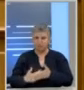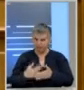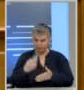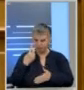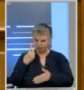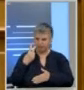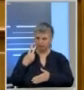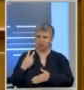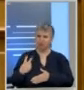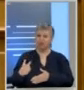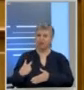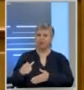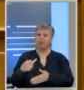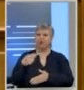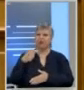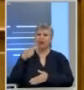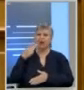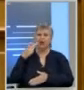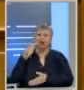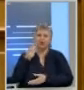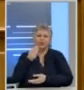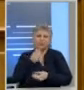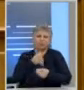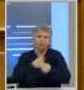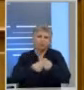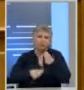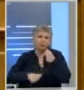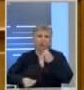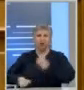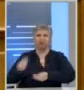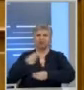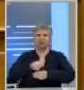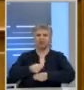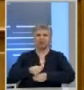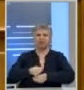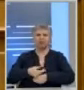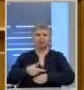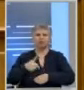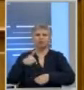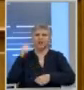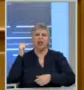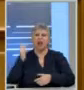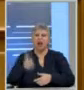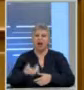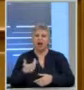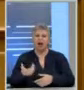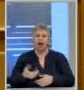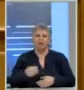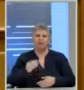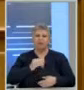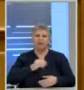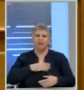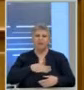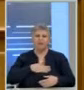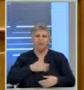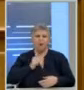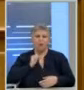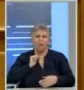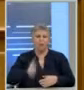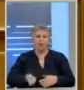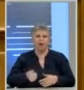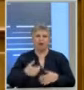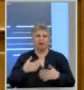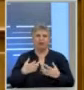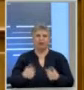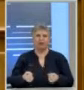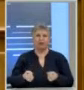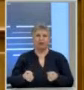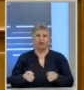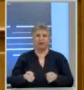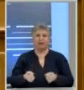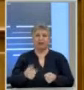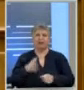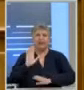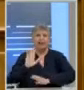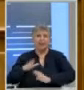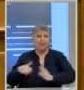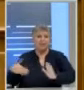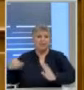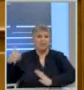Και σίγουρα πιο αδίστακτοι και πιο κυνικοί από οποιοδήποτε σύστημα εξουσίας έχει περάσει